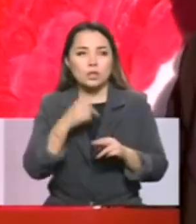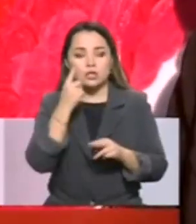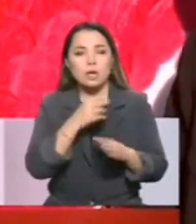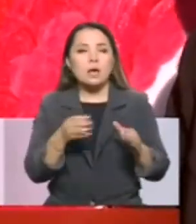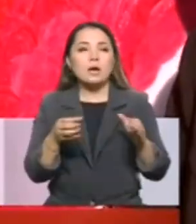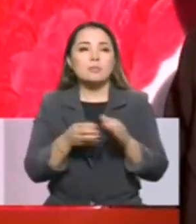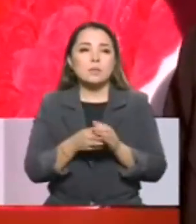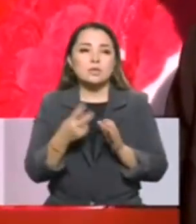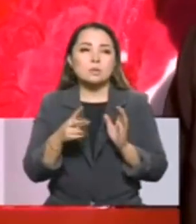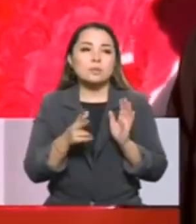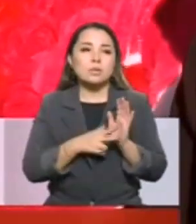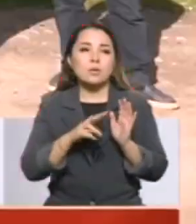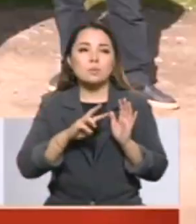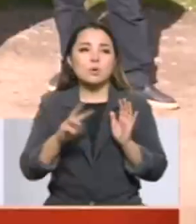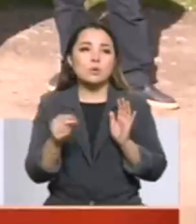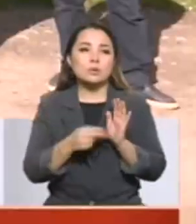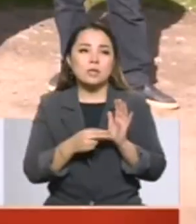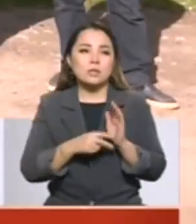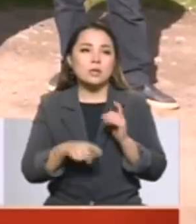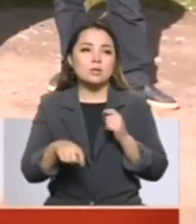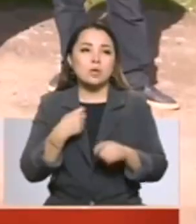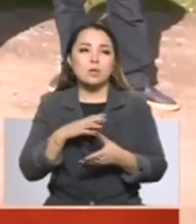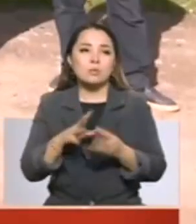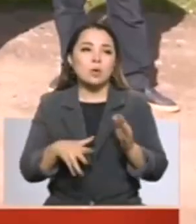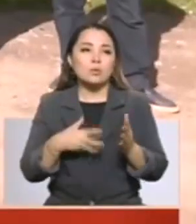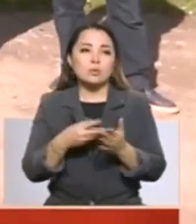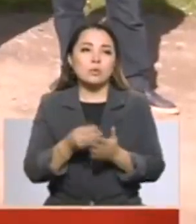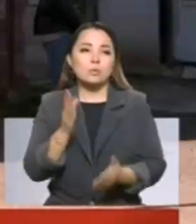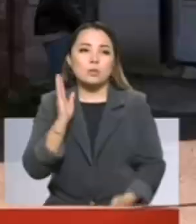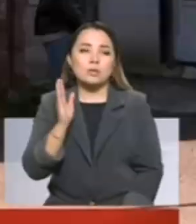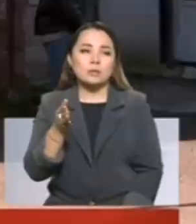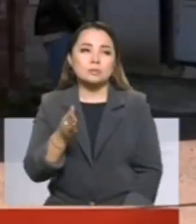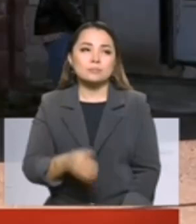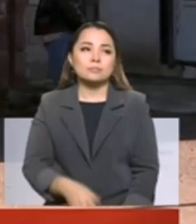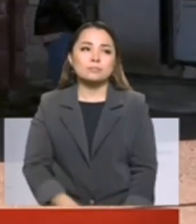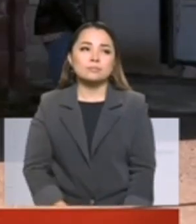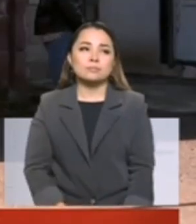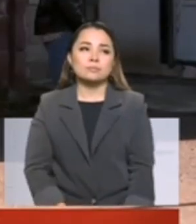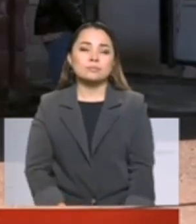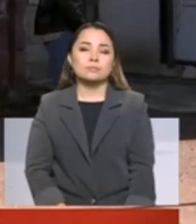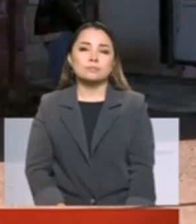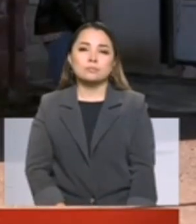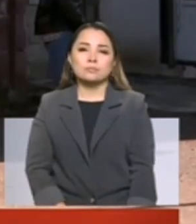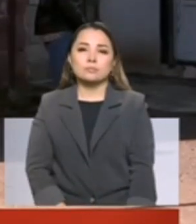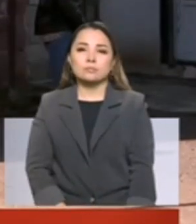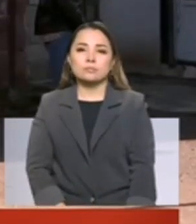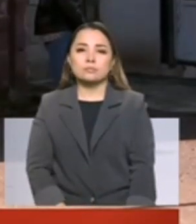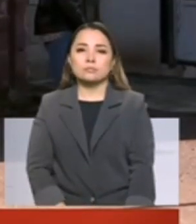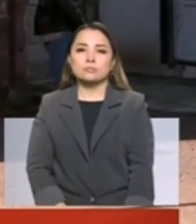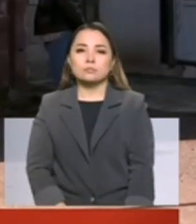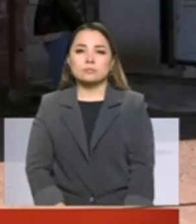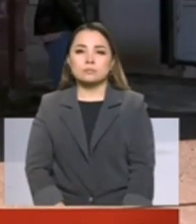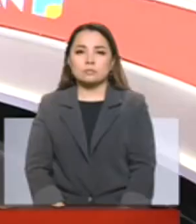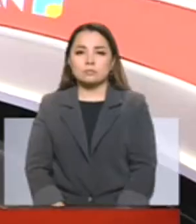kompaniya 28 milyon tenge şığında ötep berdi. Nursultan Tilektes, Borjan Salmeke, Ulttuk Arna, Almaty oblısı.